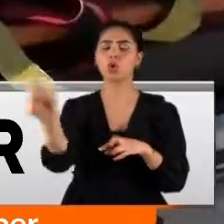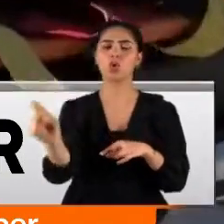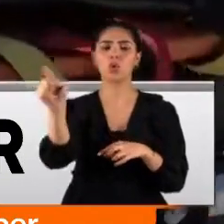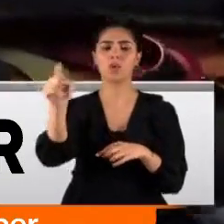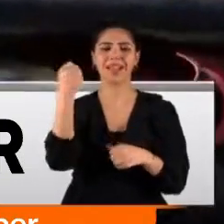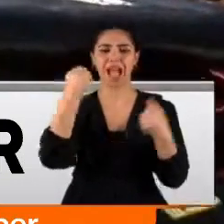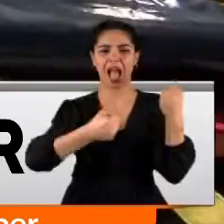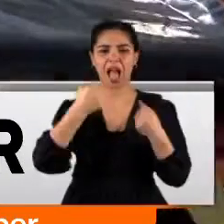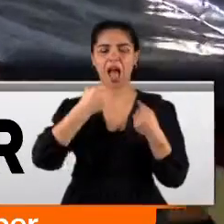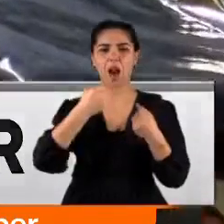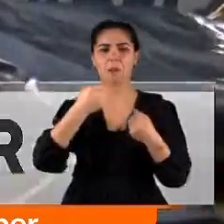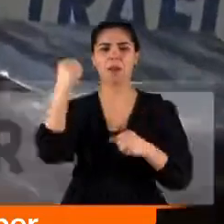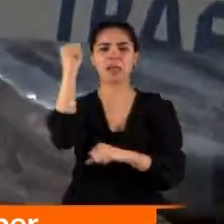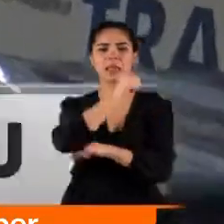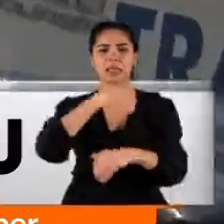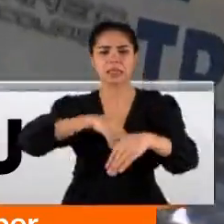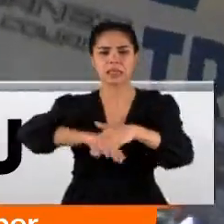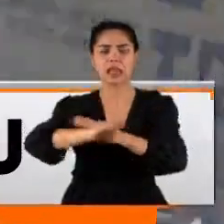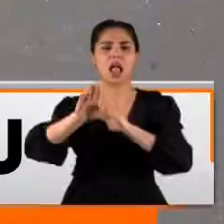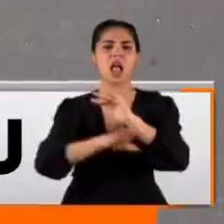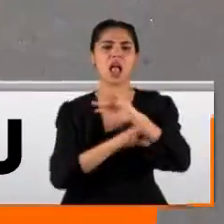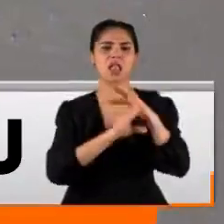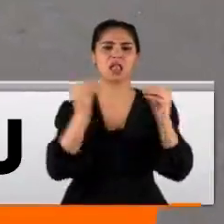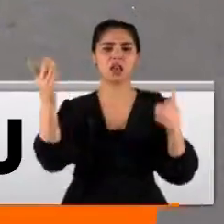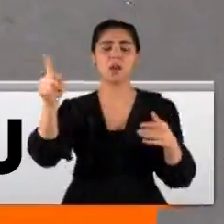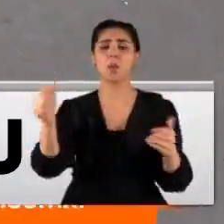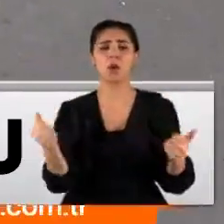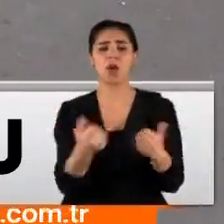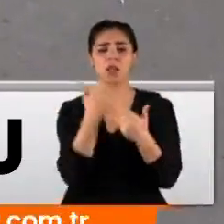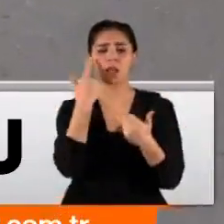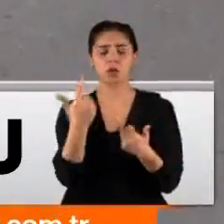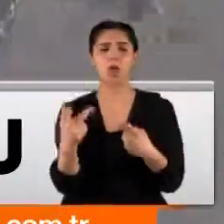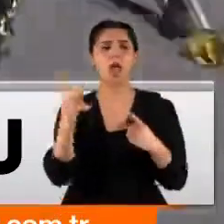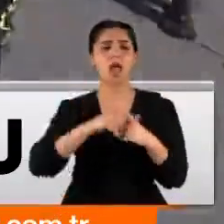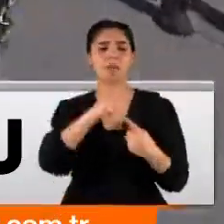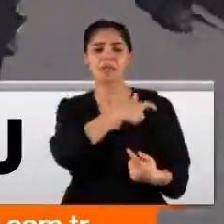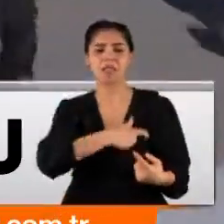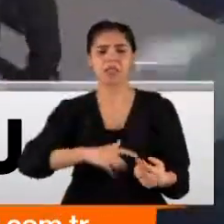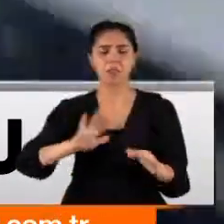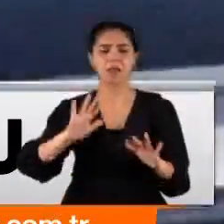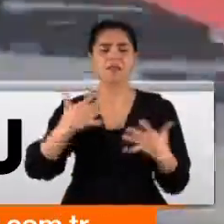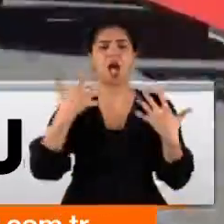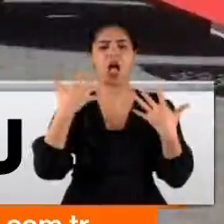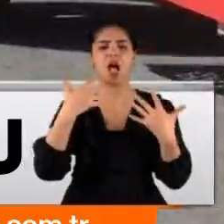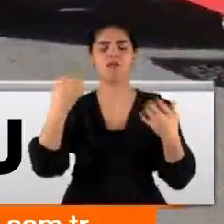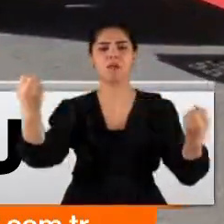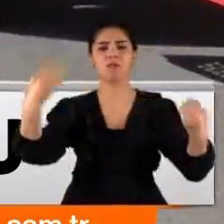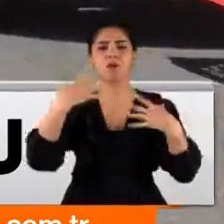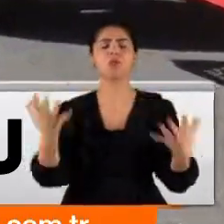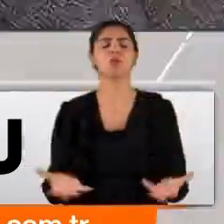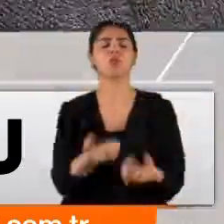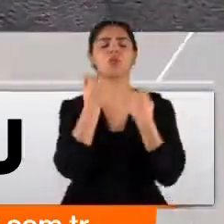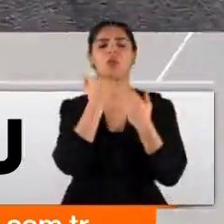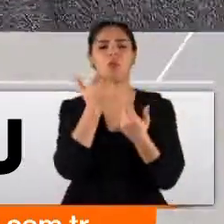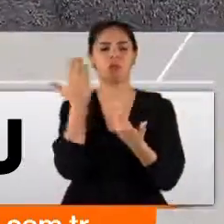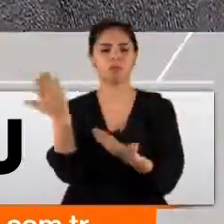Şen aracıyla tırın altına girerek hayatını kaybetti. Feci kazada ne emniyet kemeri ne de açılan hava yastığı genç doktoru